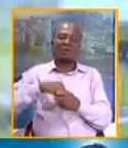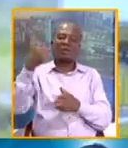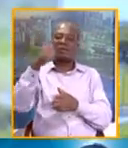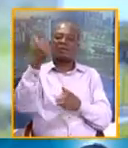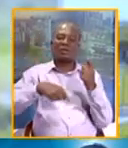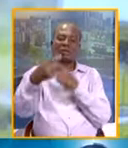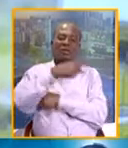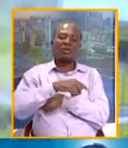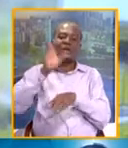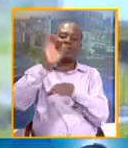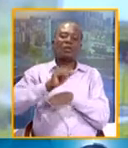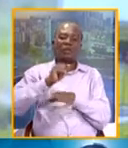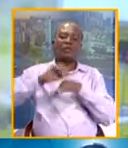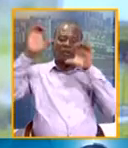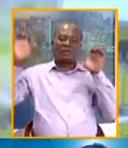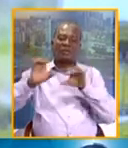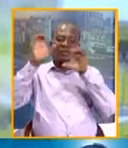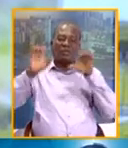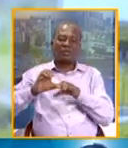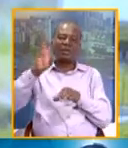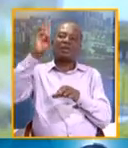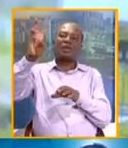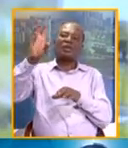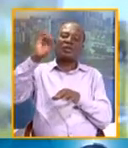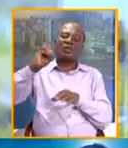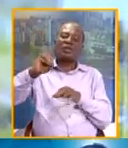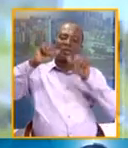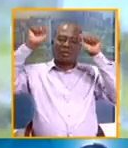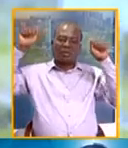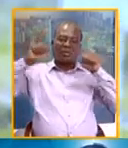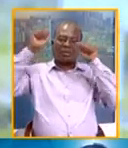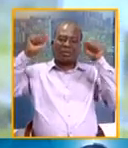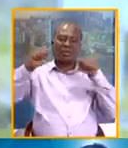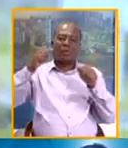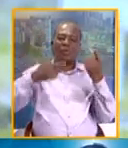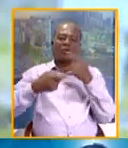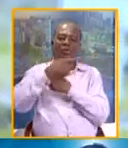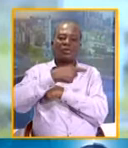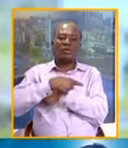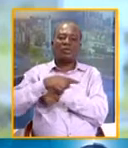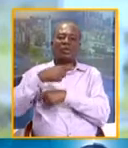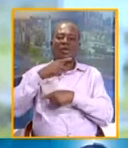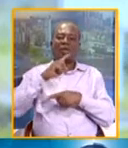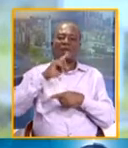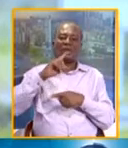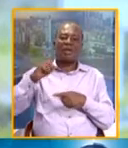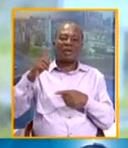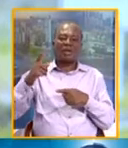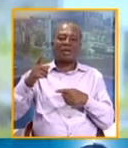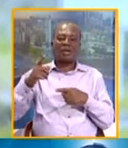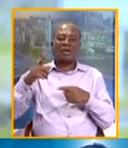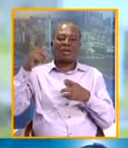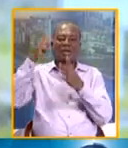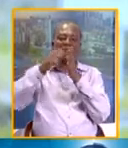anniversaire l'hymne national l'abidjanaise a aussi 60 ans aujourd'hui il est connu un 27 juillet 1960 un